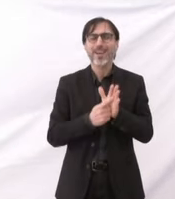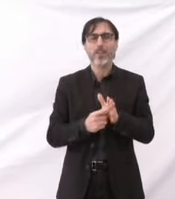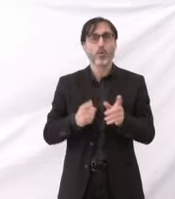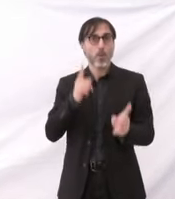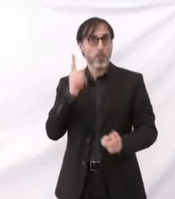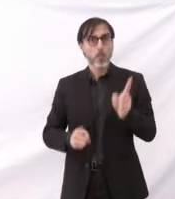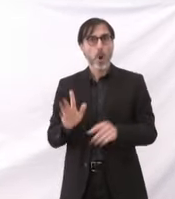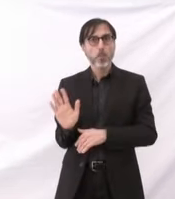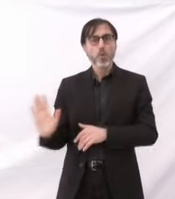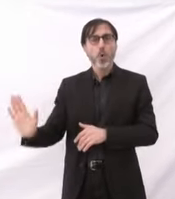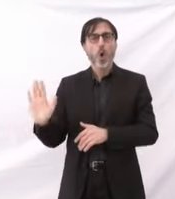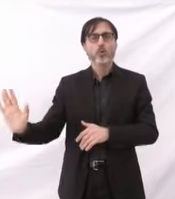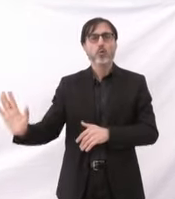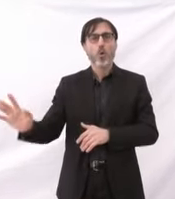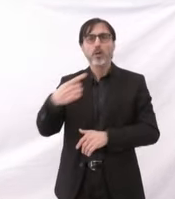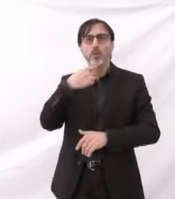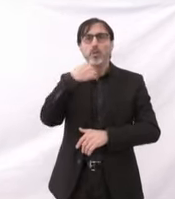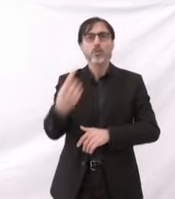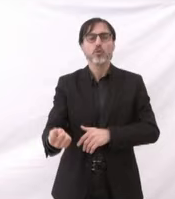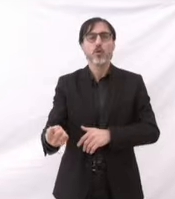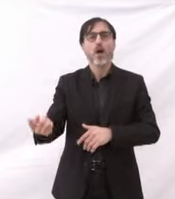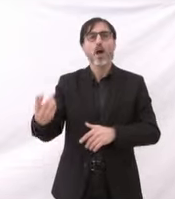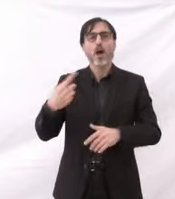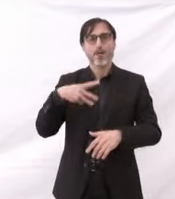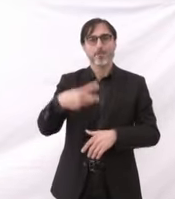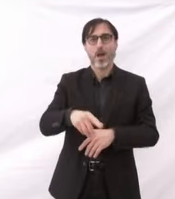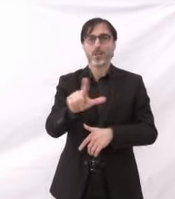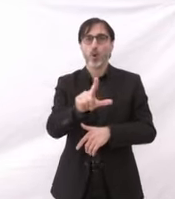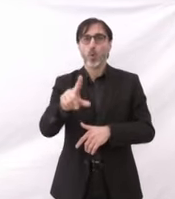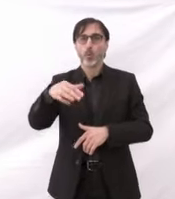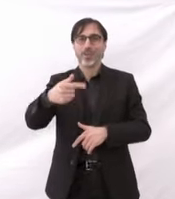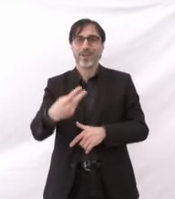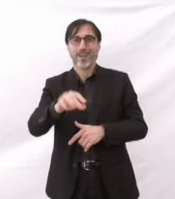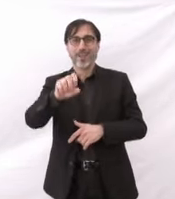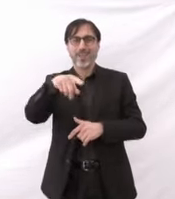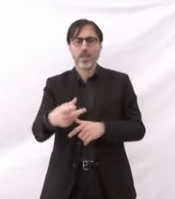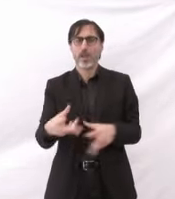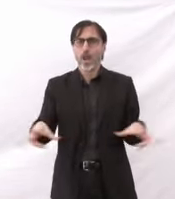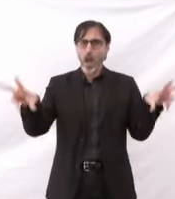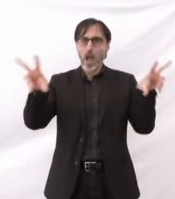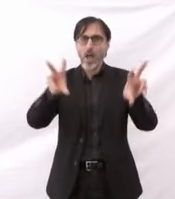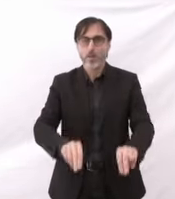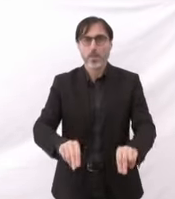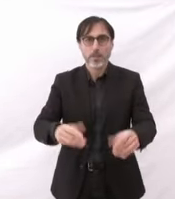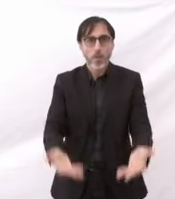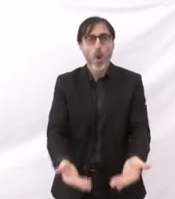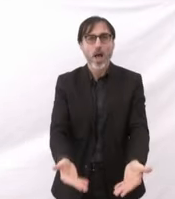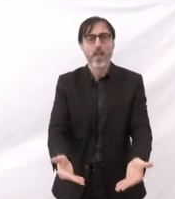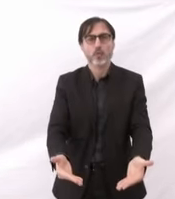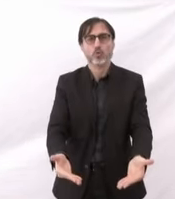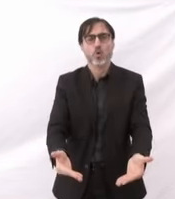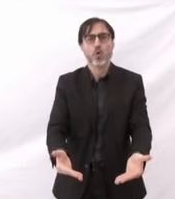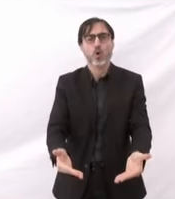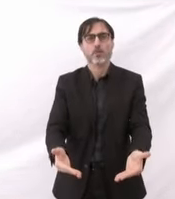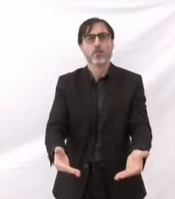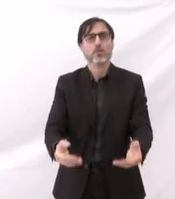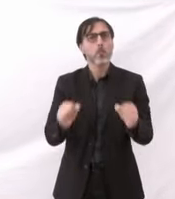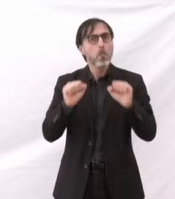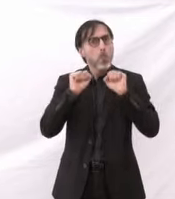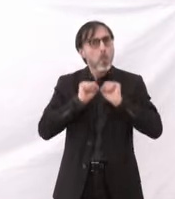popolo. E Martin Luther King aveva detto allora, e noi lo ripetiamo qui,